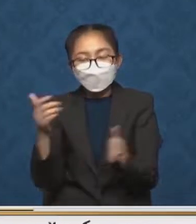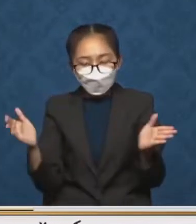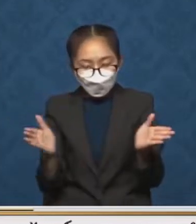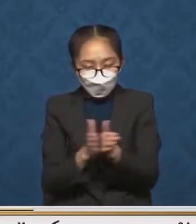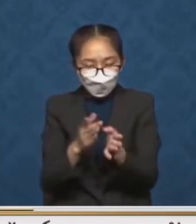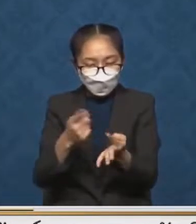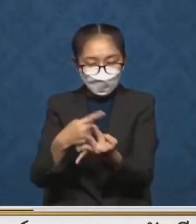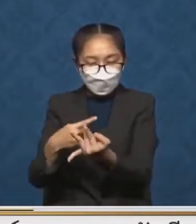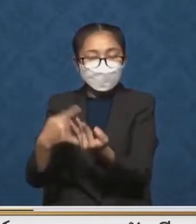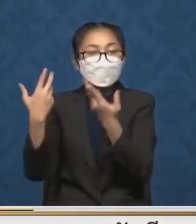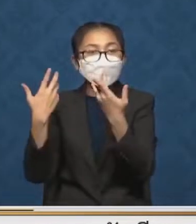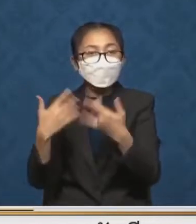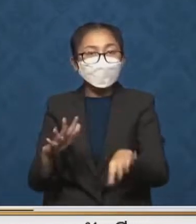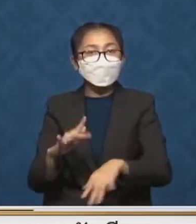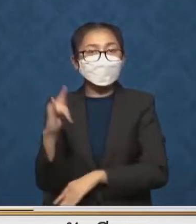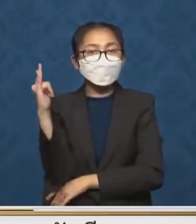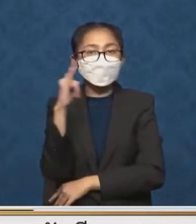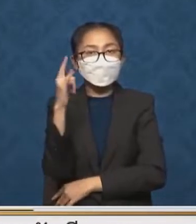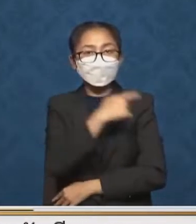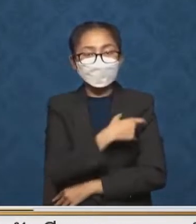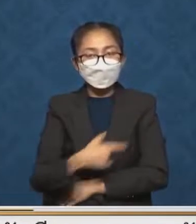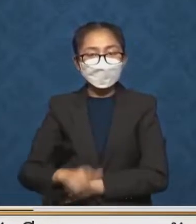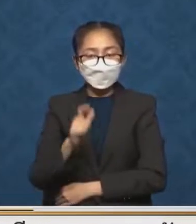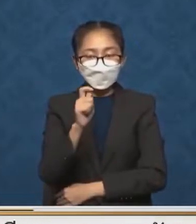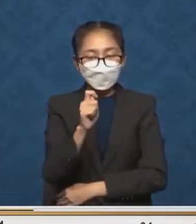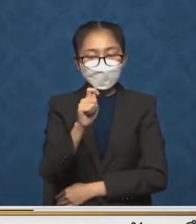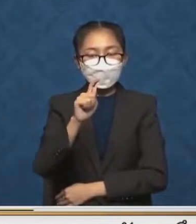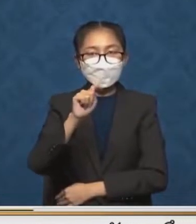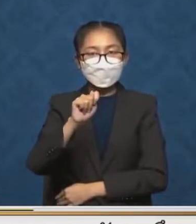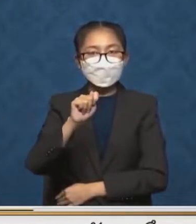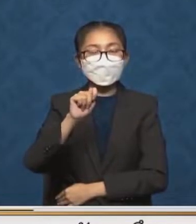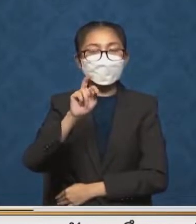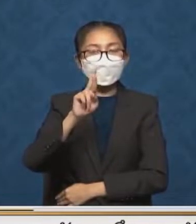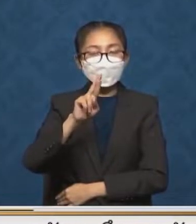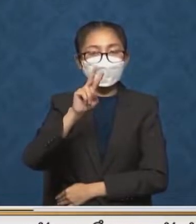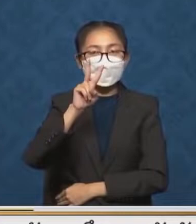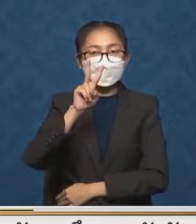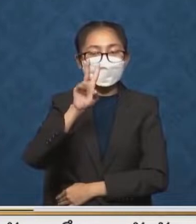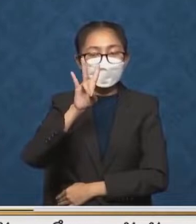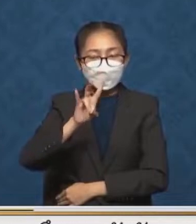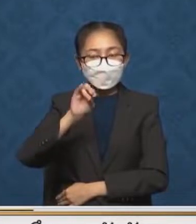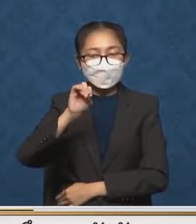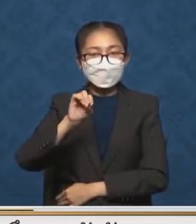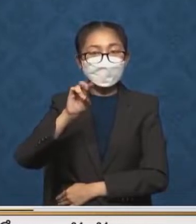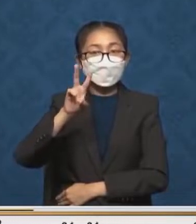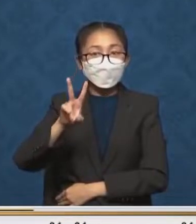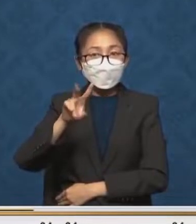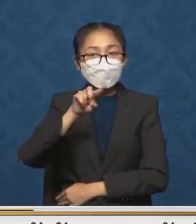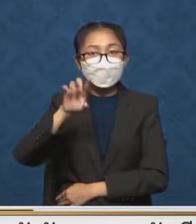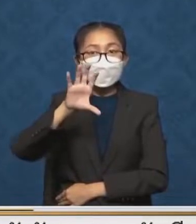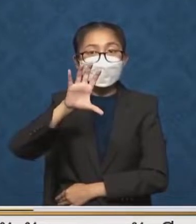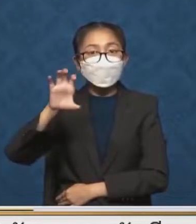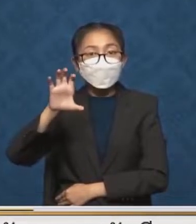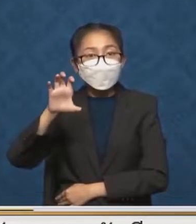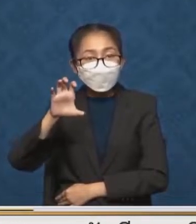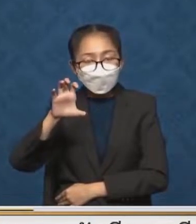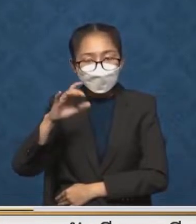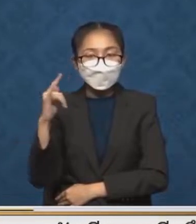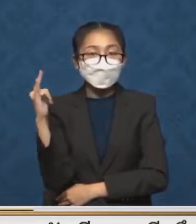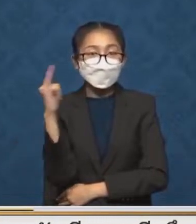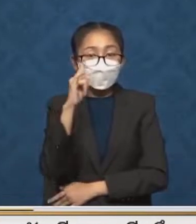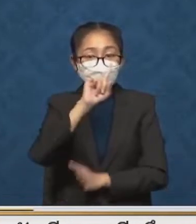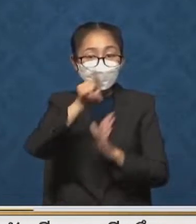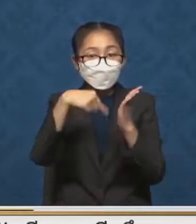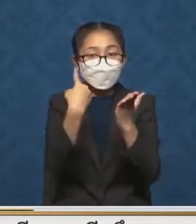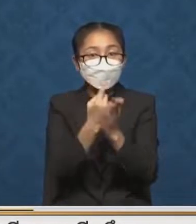ำนออกมาแล้วเครองบพทธินั่ง ATR 72500มีคาใช้จายต่ๆทเกี่ยวกับการบนชั่วโงแล้